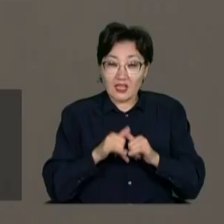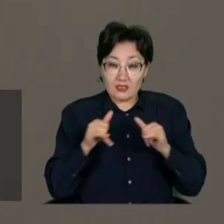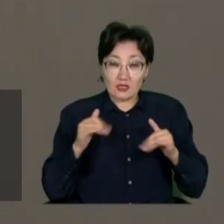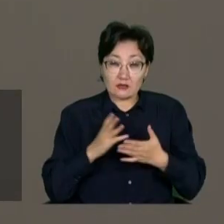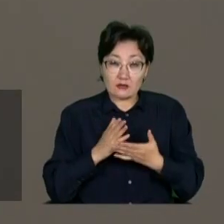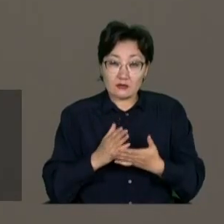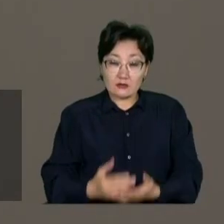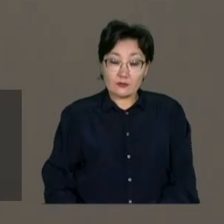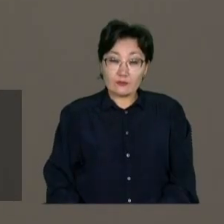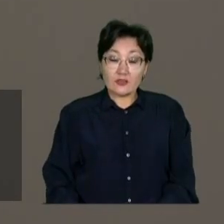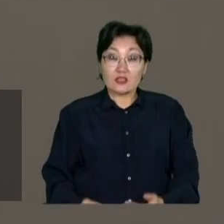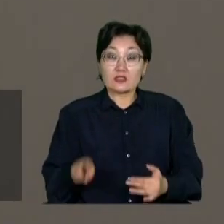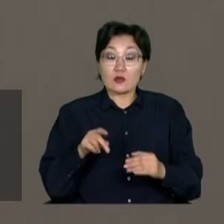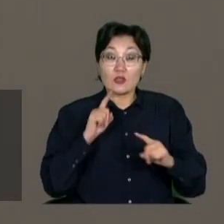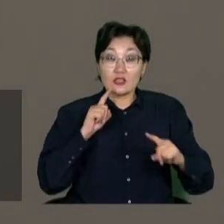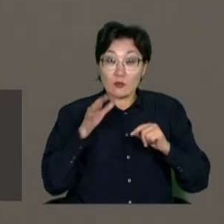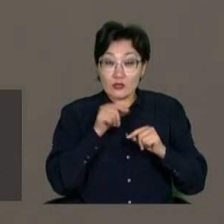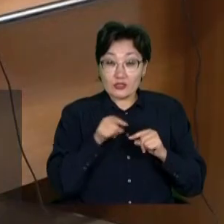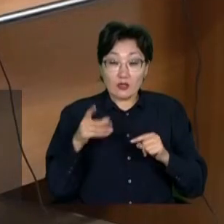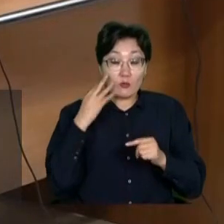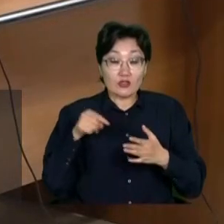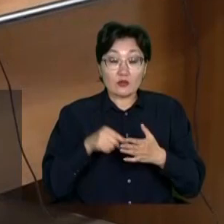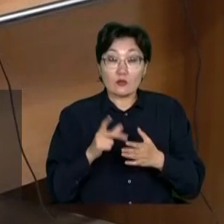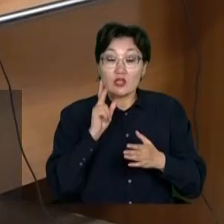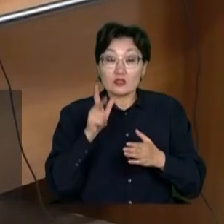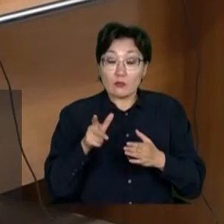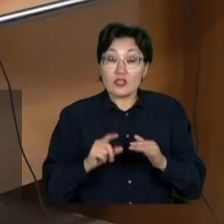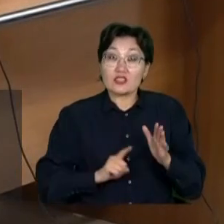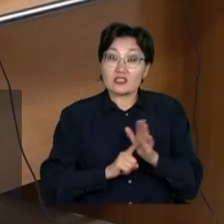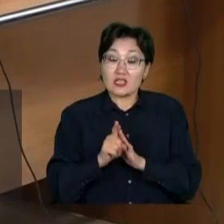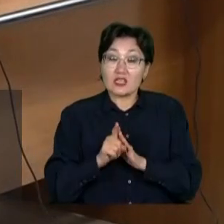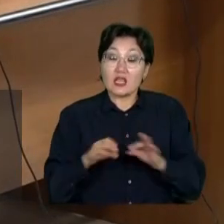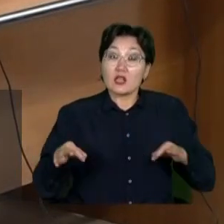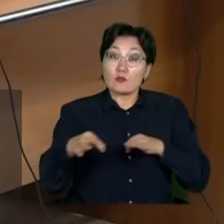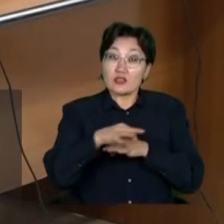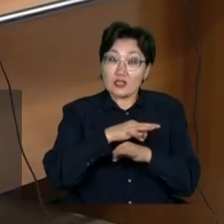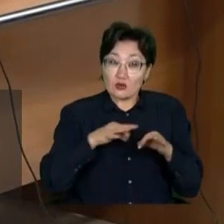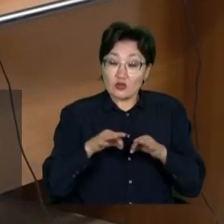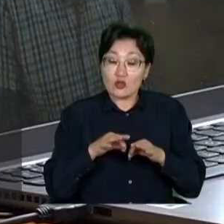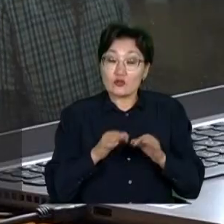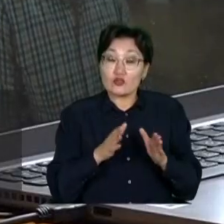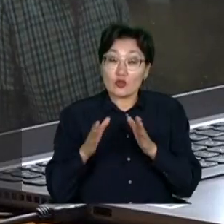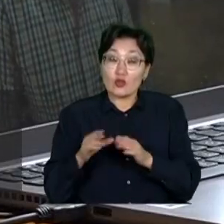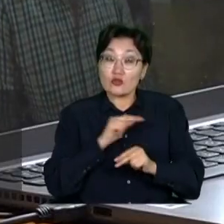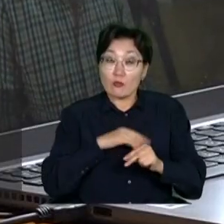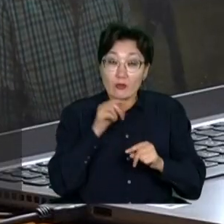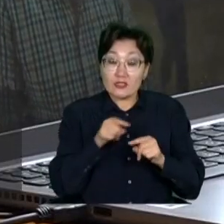арттырады. Сондай-ақ брифинг кезінде Алматыда 3 жылға арналған стартап экожүйенің жұмыс барысы туралы айтылды. Еске